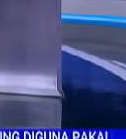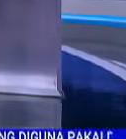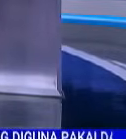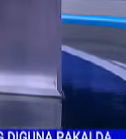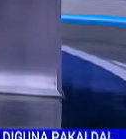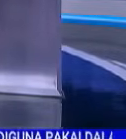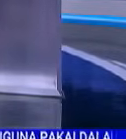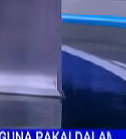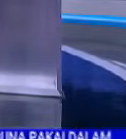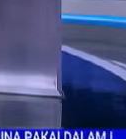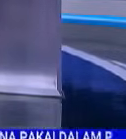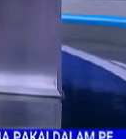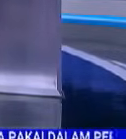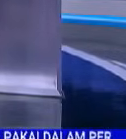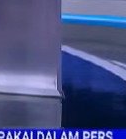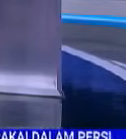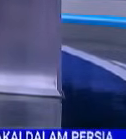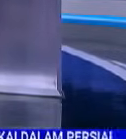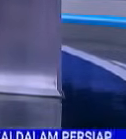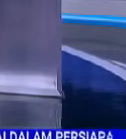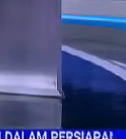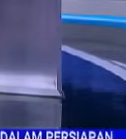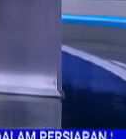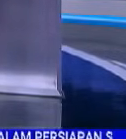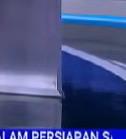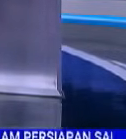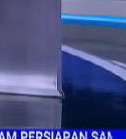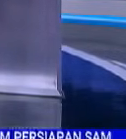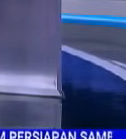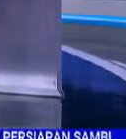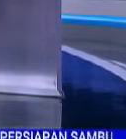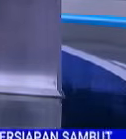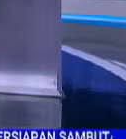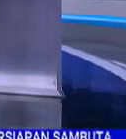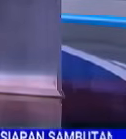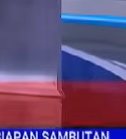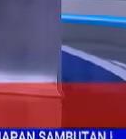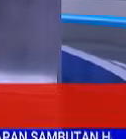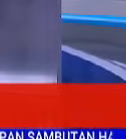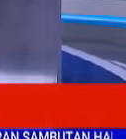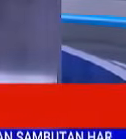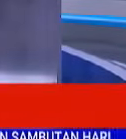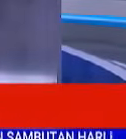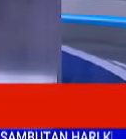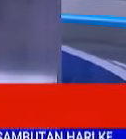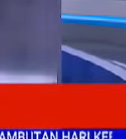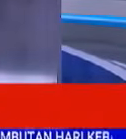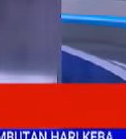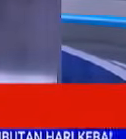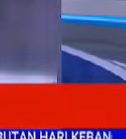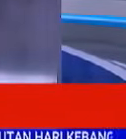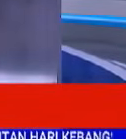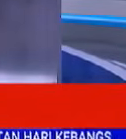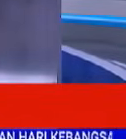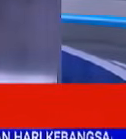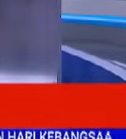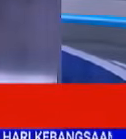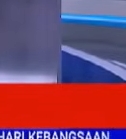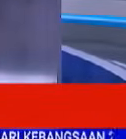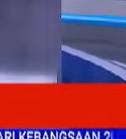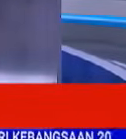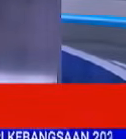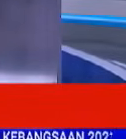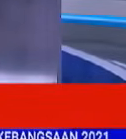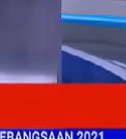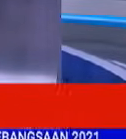bahu memulihkan negara kita semua ialah keluarga Malaysia terus Kibarkan jalur Gemilang sepanjang bulan kebangsaan